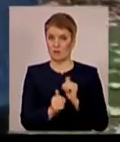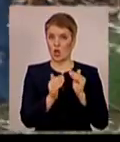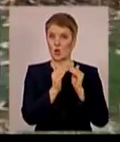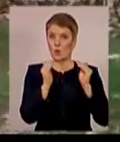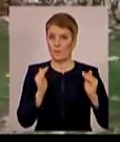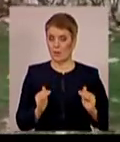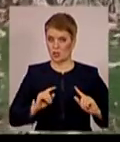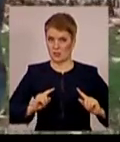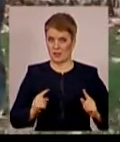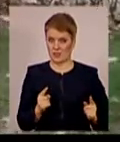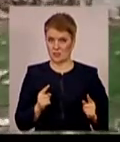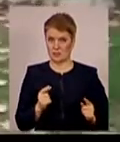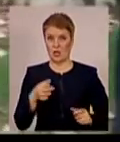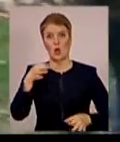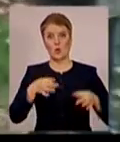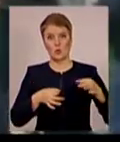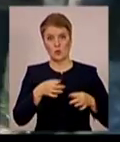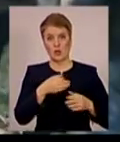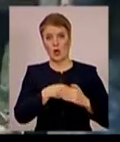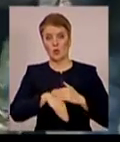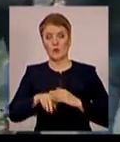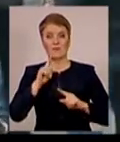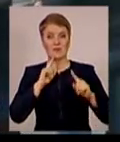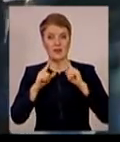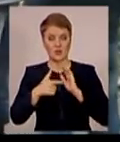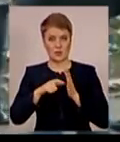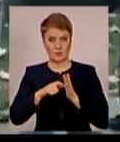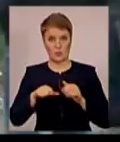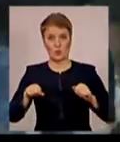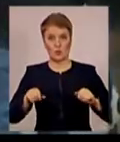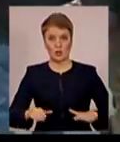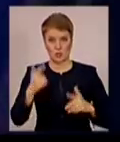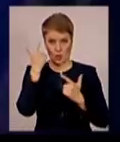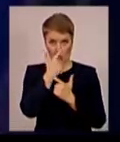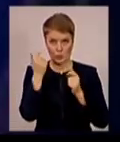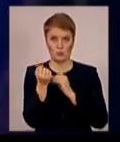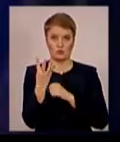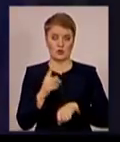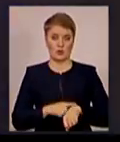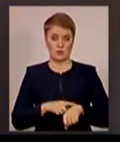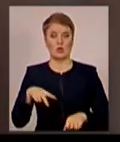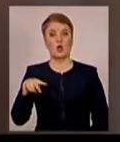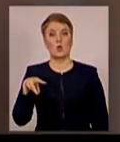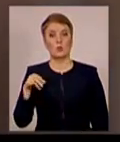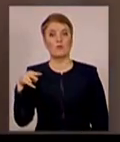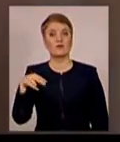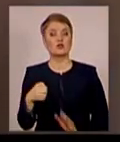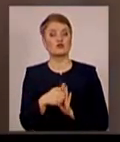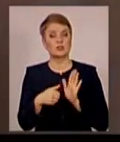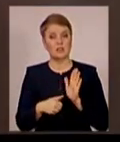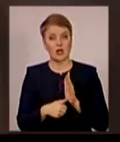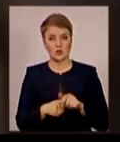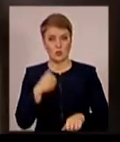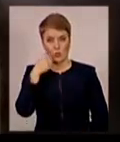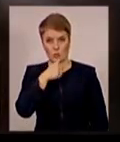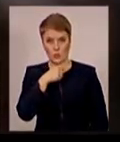пішов до нарадчої кімнати. Рішення мають оголосити о 14-й годині. Нагадаю, у лютому 2016 року російська